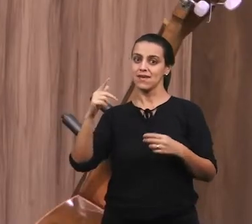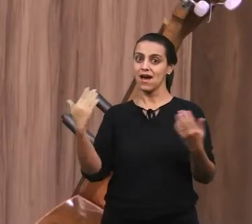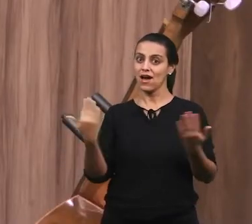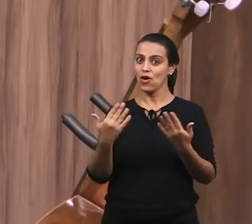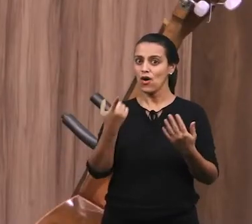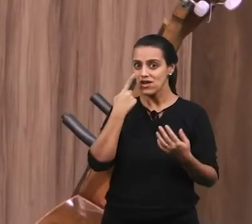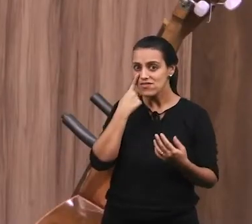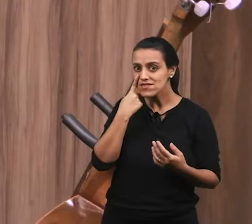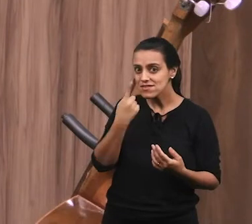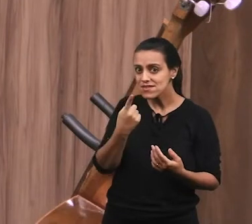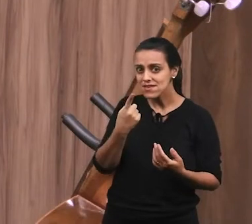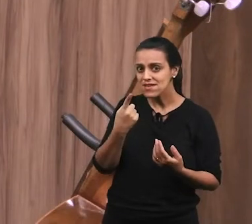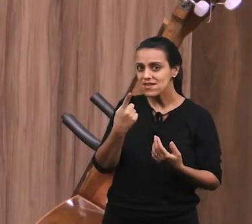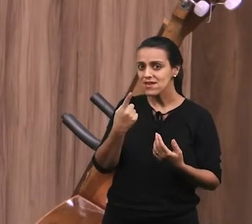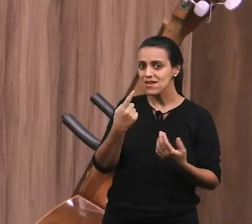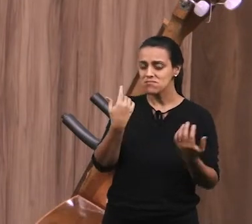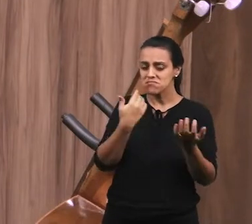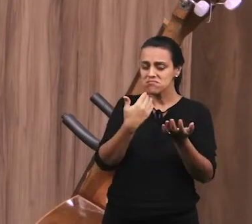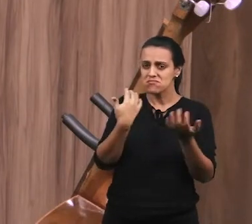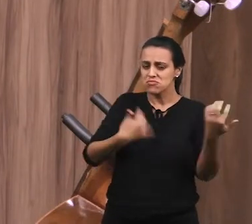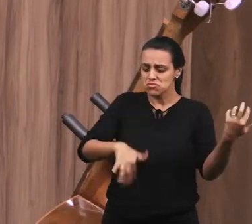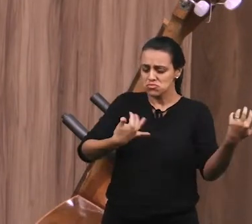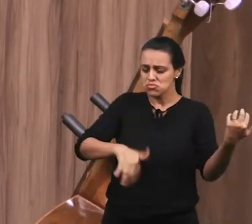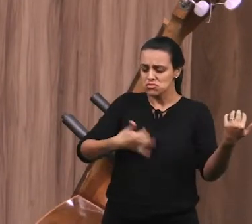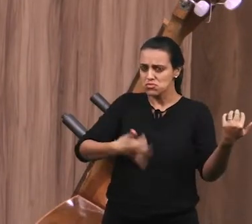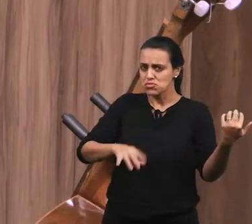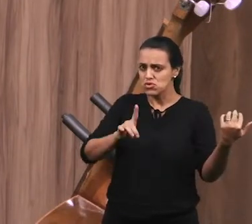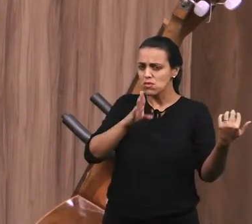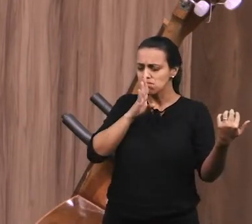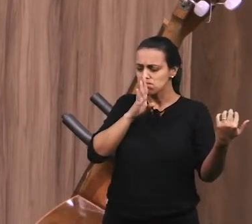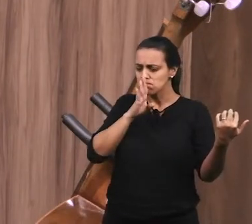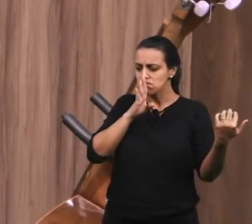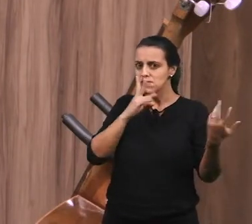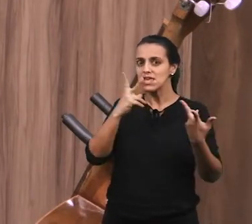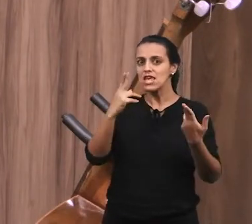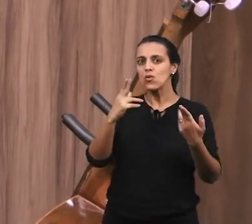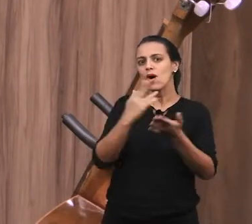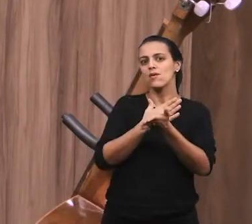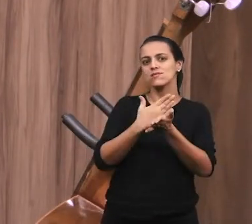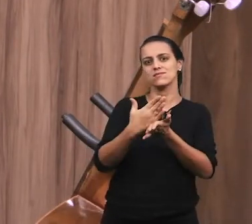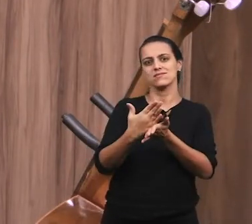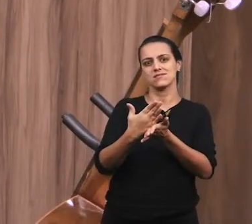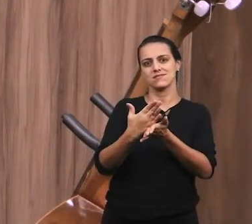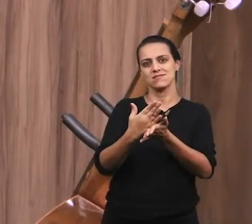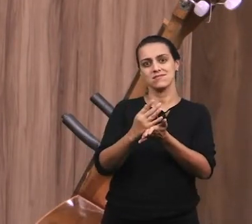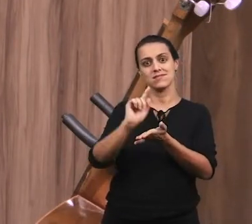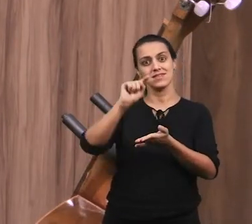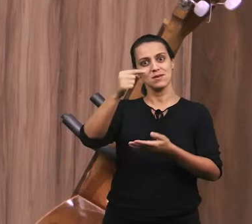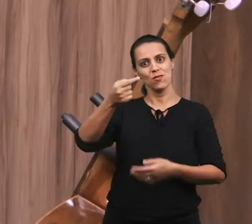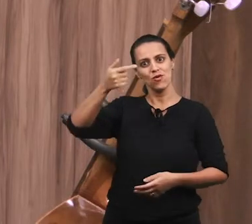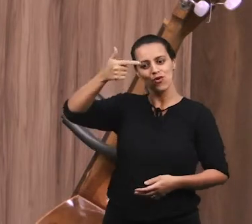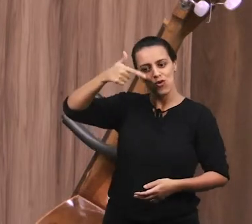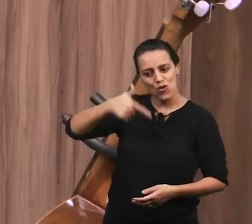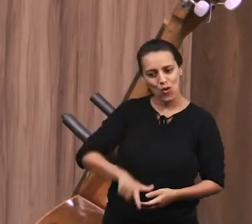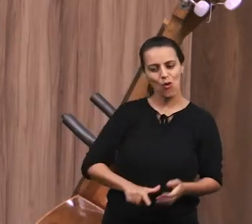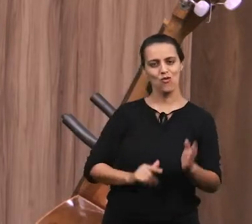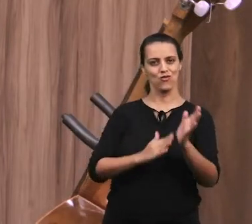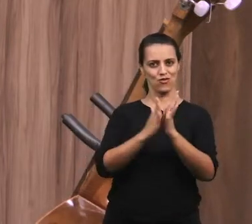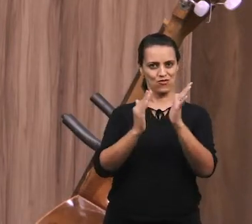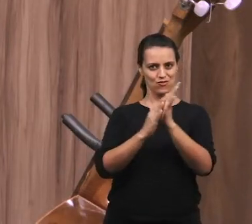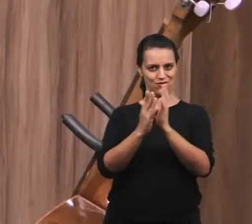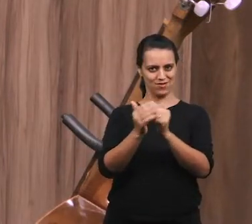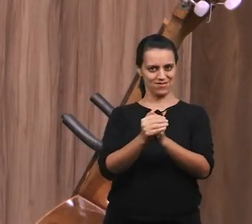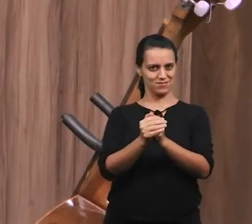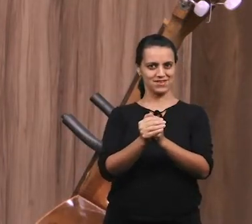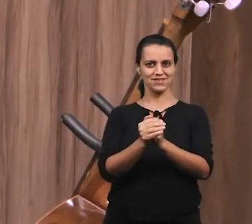и будет проигрыш. Проигрыш, он точно такой же, как и вступление. А после мы повторим весь